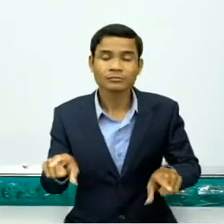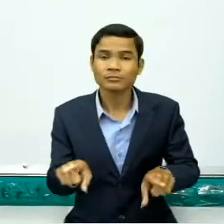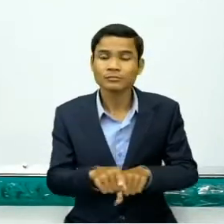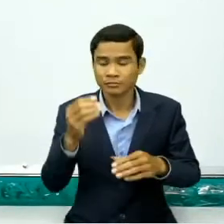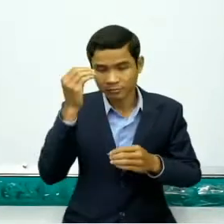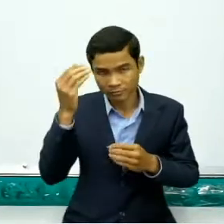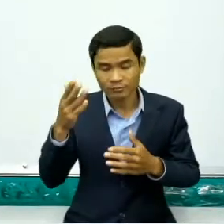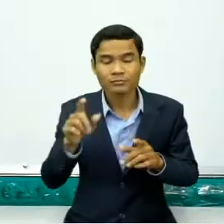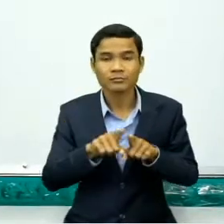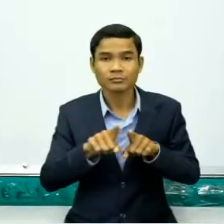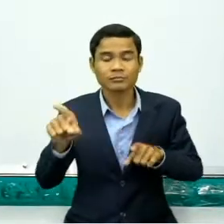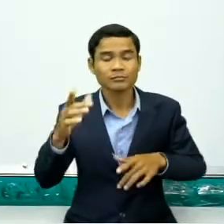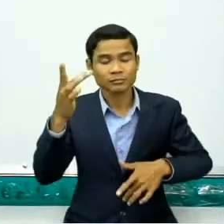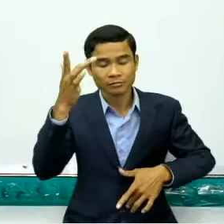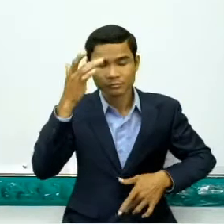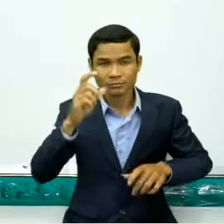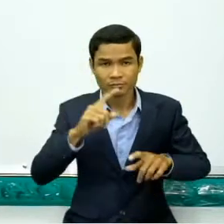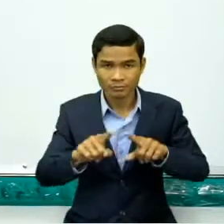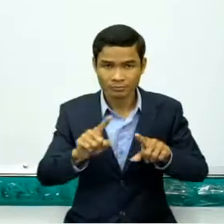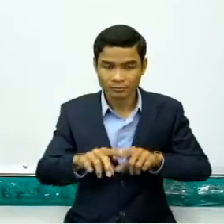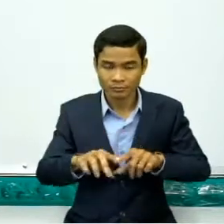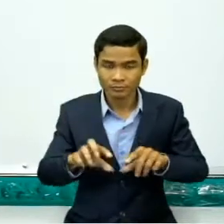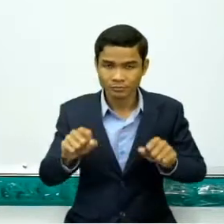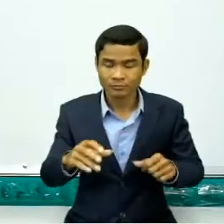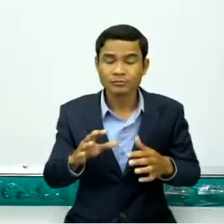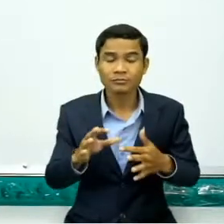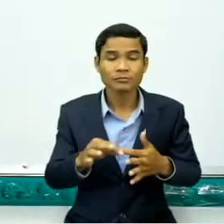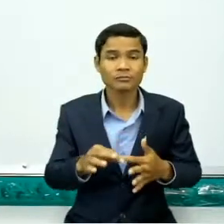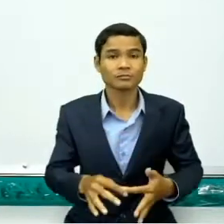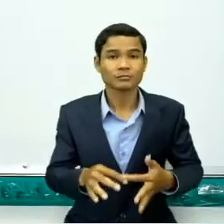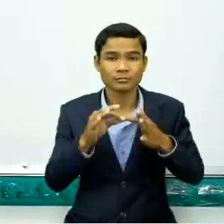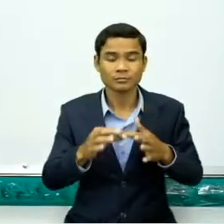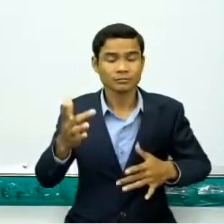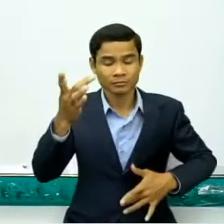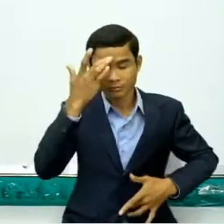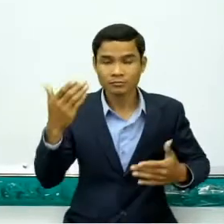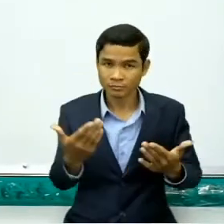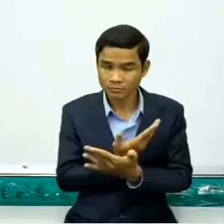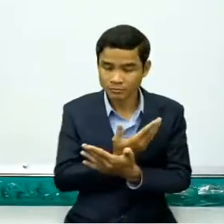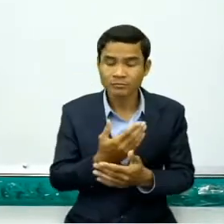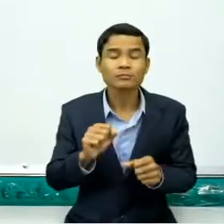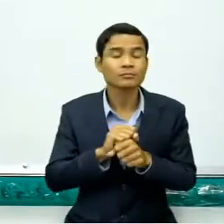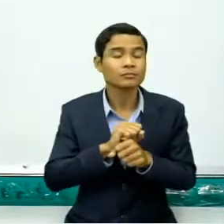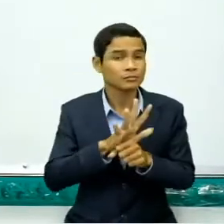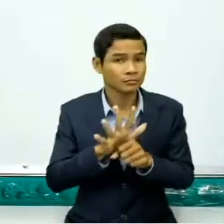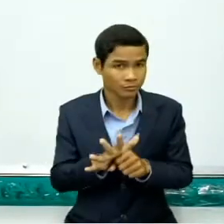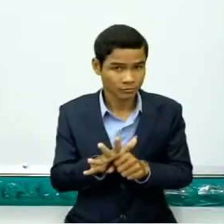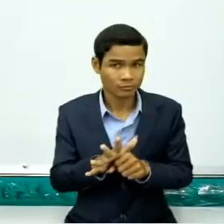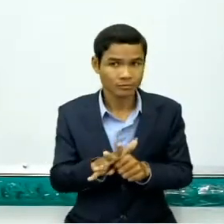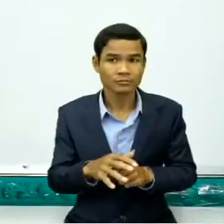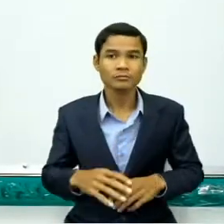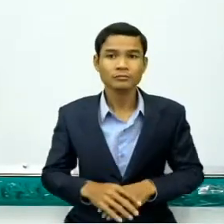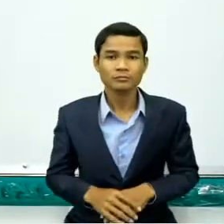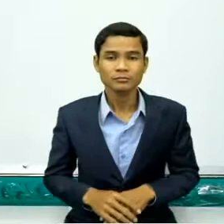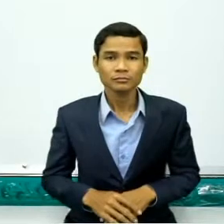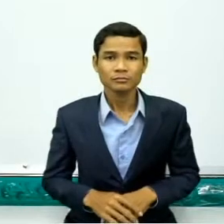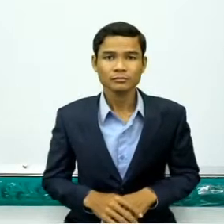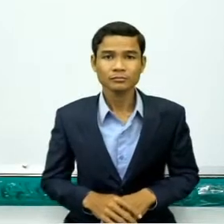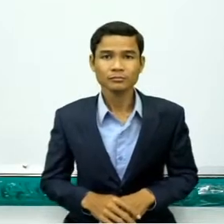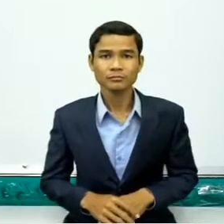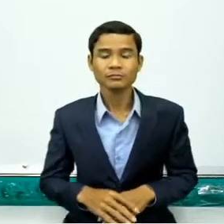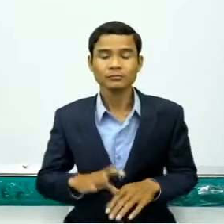con chiếc phát bi cho ngư xem xếng. Chỉ vì xế cho ngư bà phê thầm ấy, cứ cho ngư COVID đáp trăm buồn. Chà,